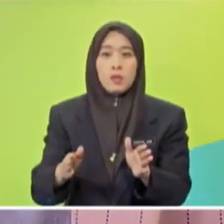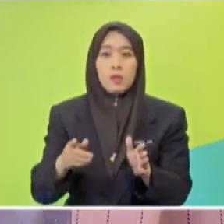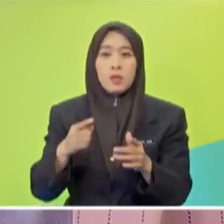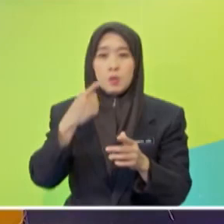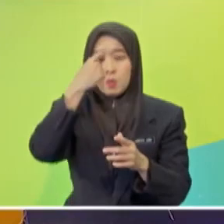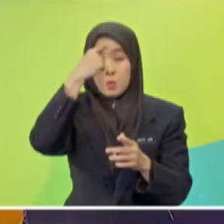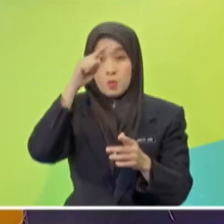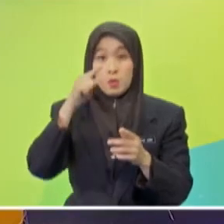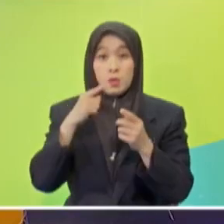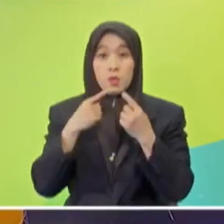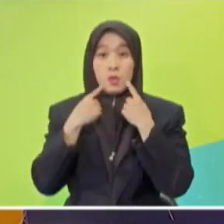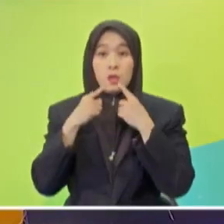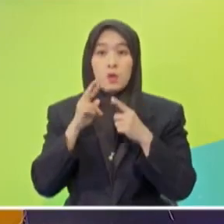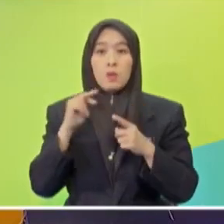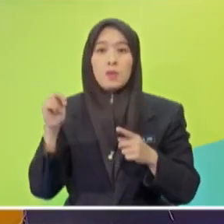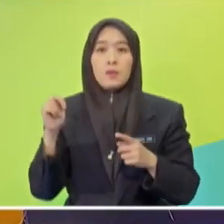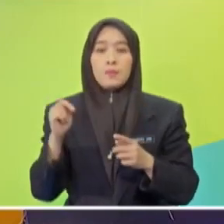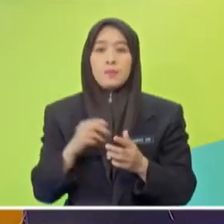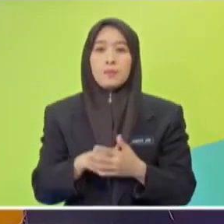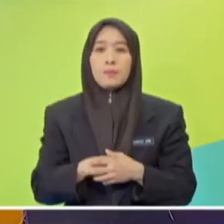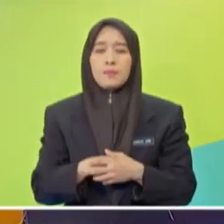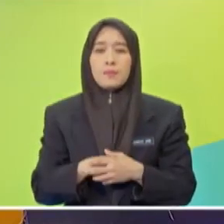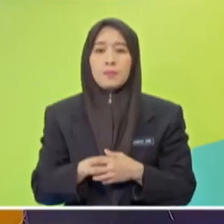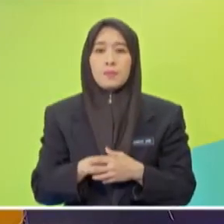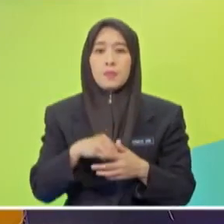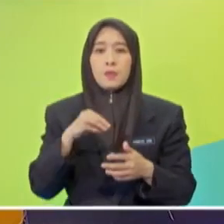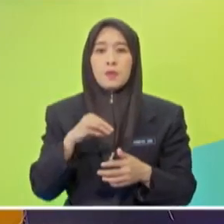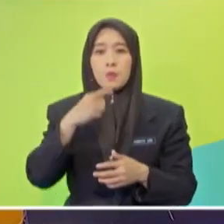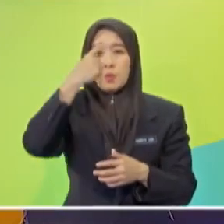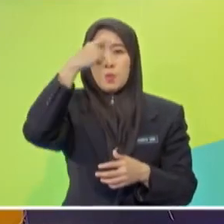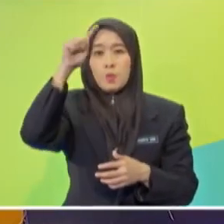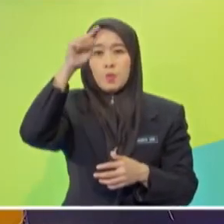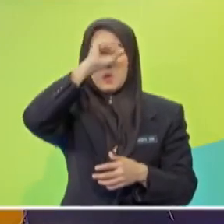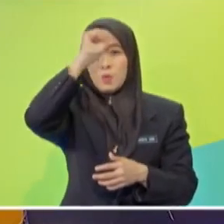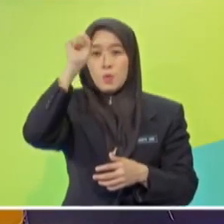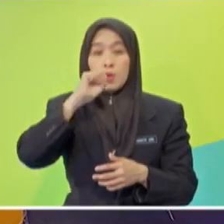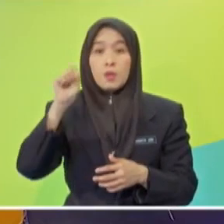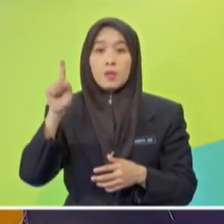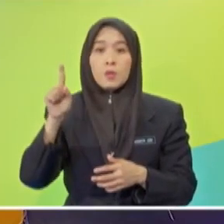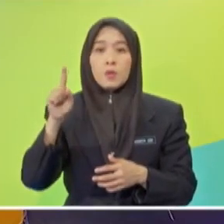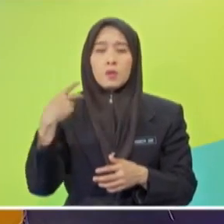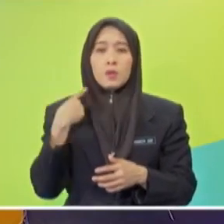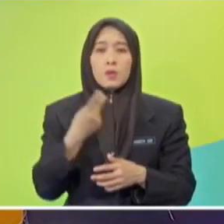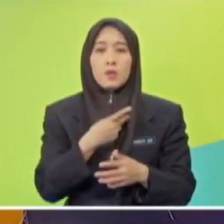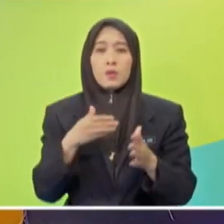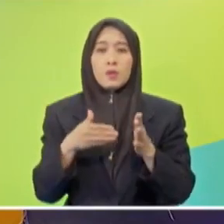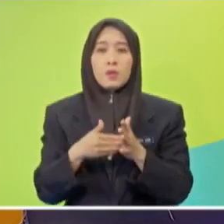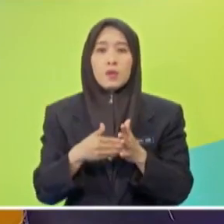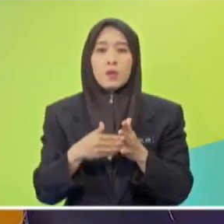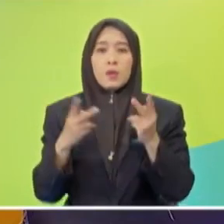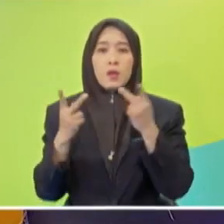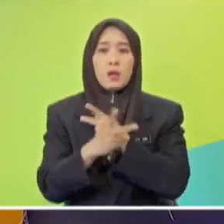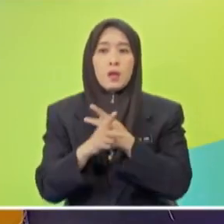bantu kita jawab soal yang ini Oke jadi untuk soal yang pertama ini kita kena darah dulu 500